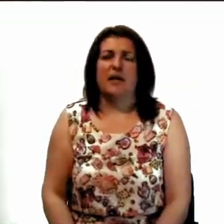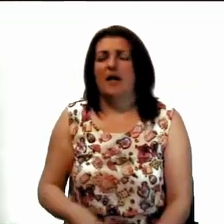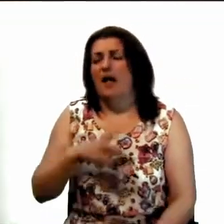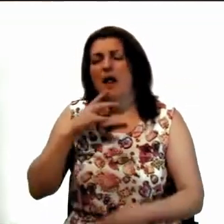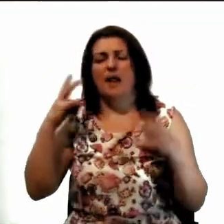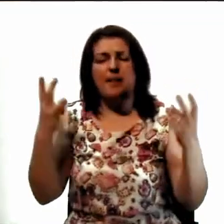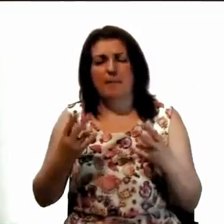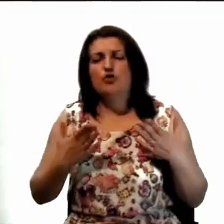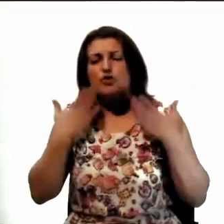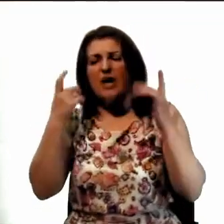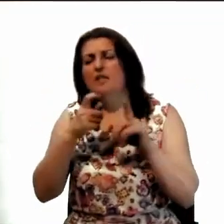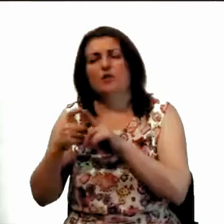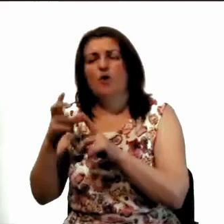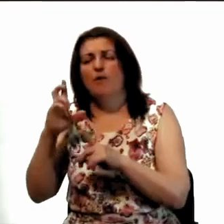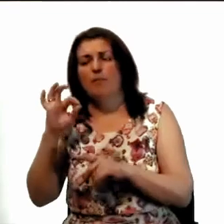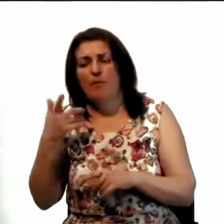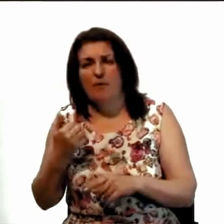Необходимо читать Слово Божие.